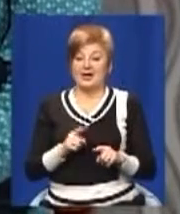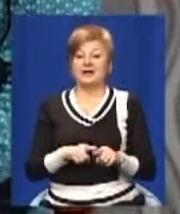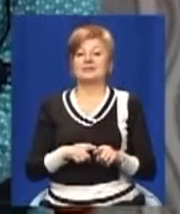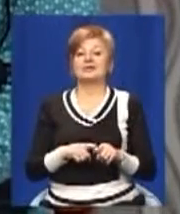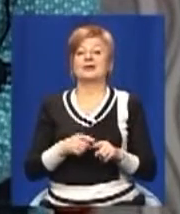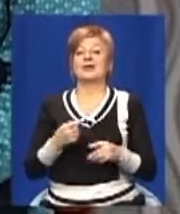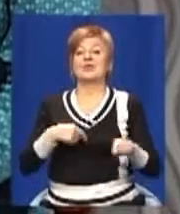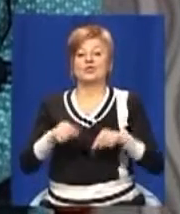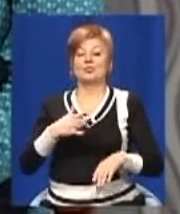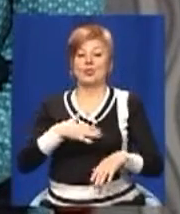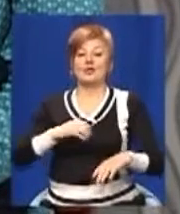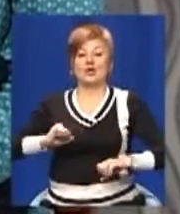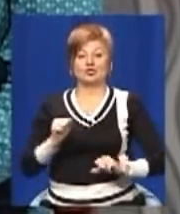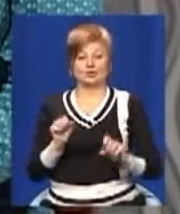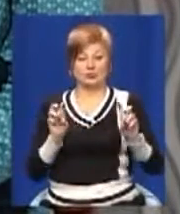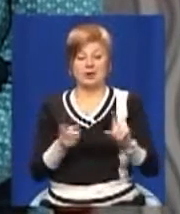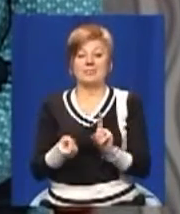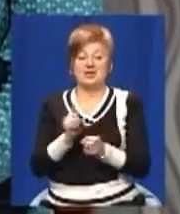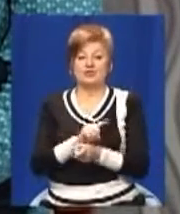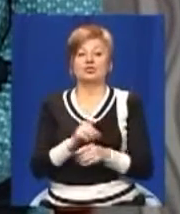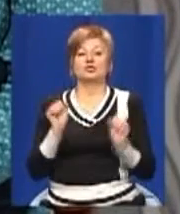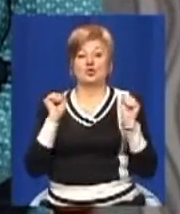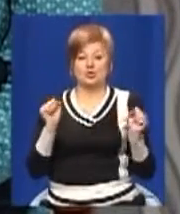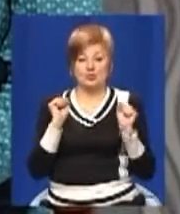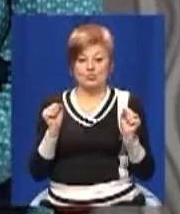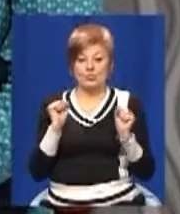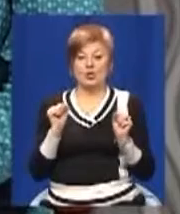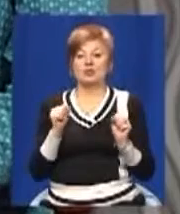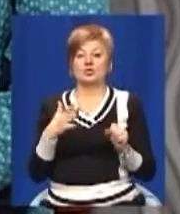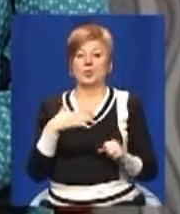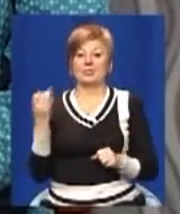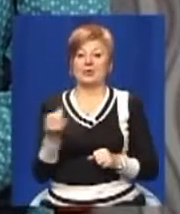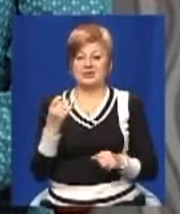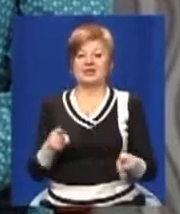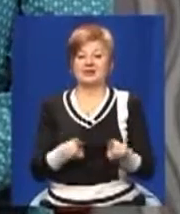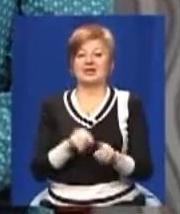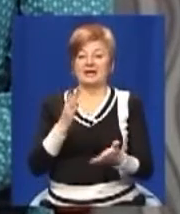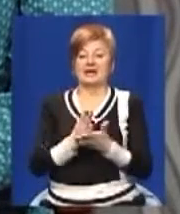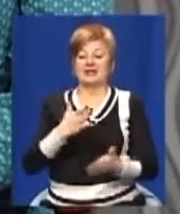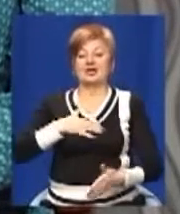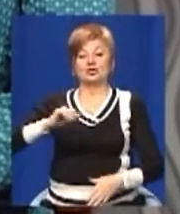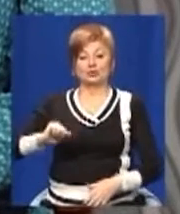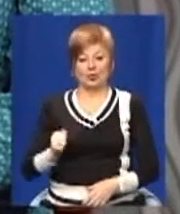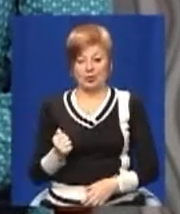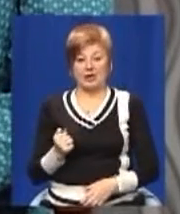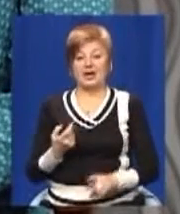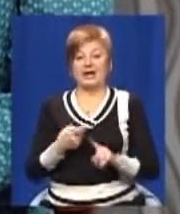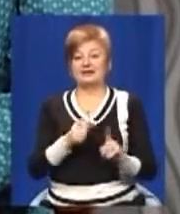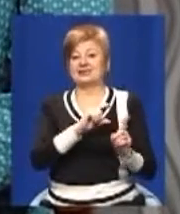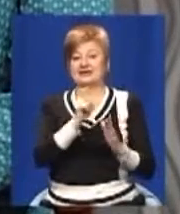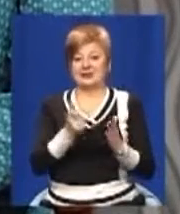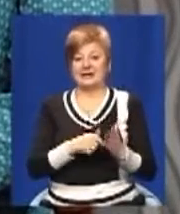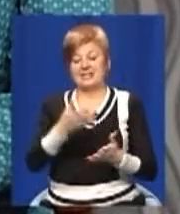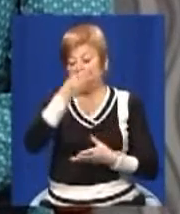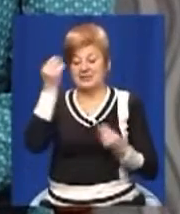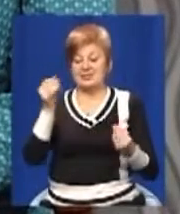футбол наш друг і взагалі різний спорт, котрий ми цікавимося, також є нашим другом. Тож не забуваємо